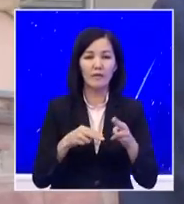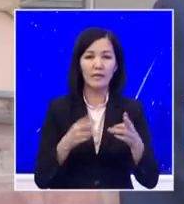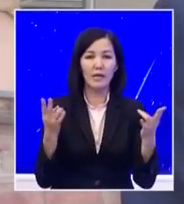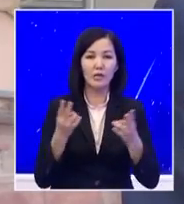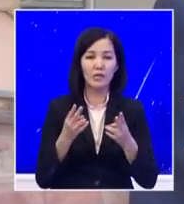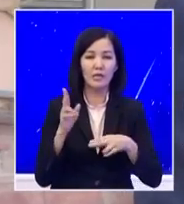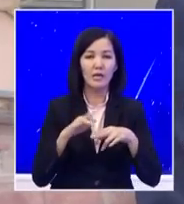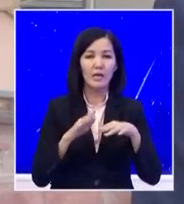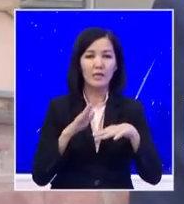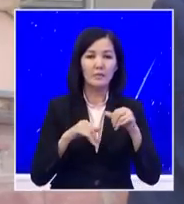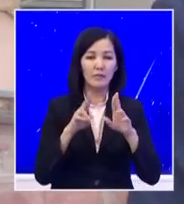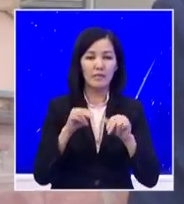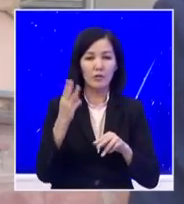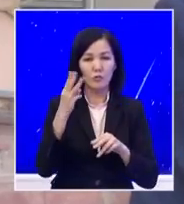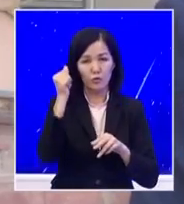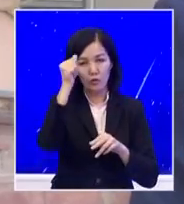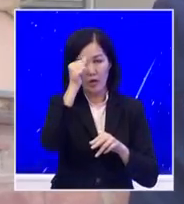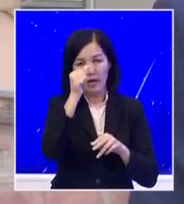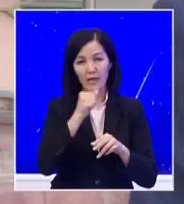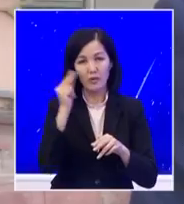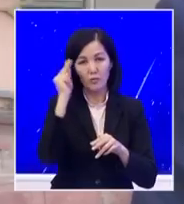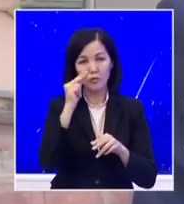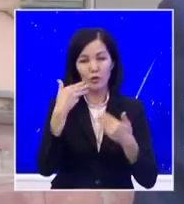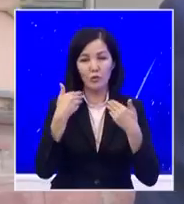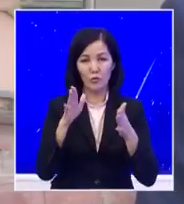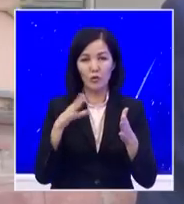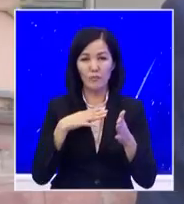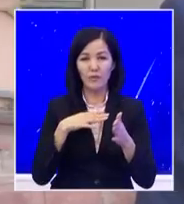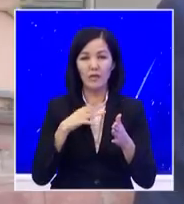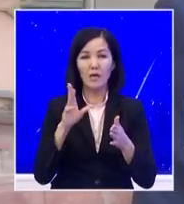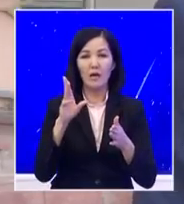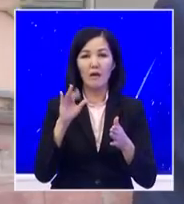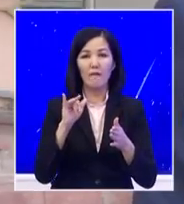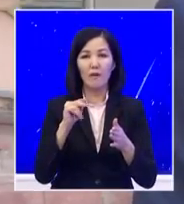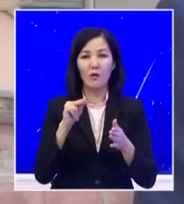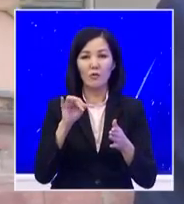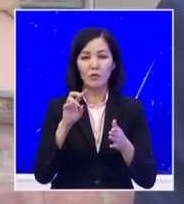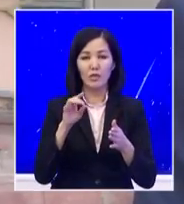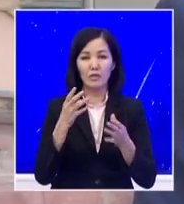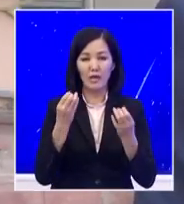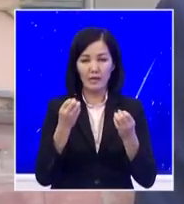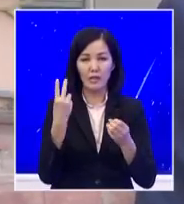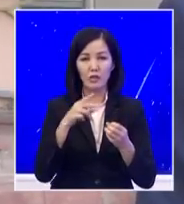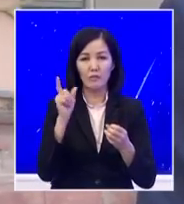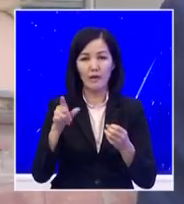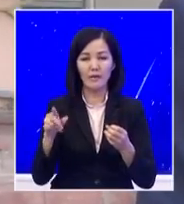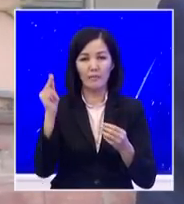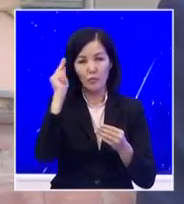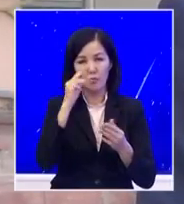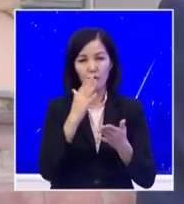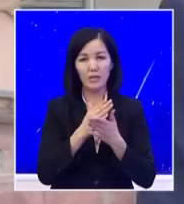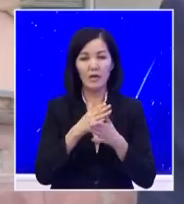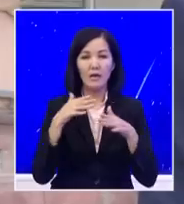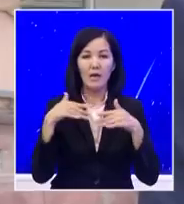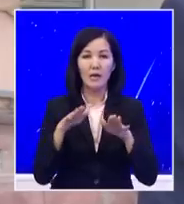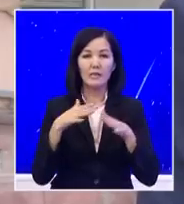қажетті мамандықтарды 3 айлық курстан оқытып біттік. Сонымен қатар ваучерлық әдіспенен 20 адамды оқытып шықтық, олар тігіншілерменен